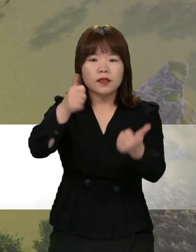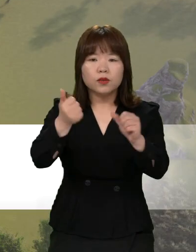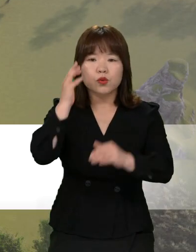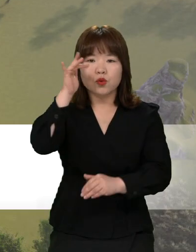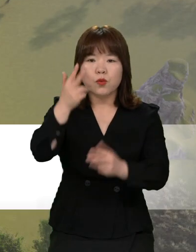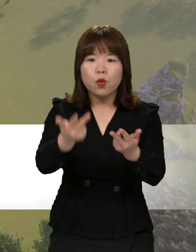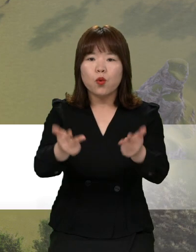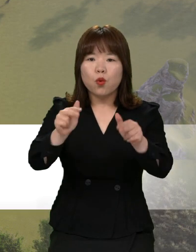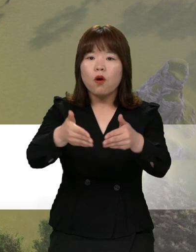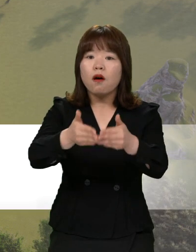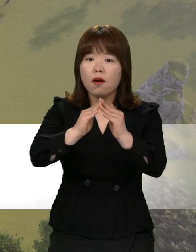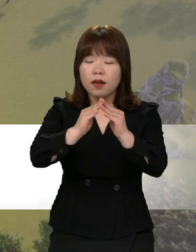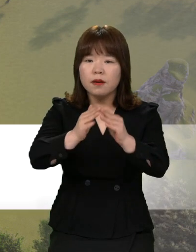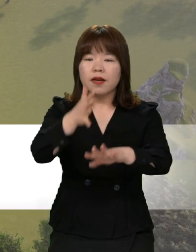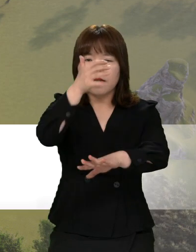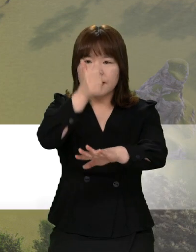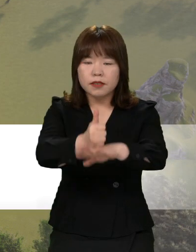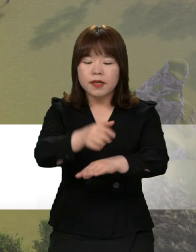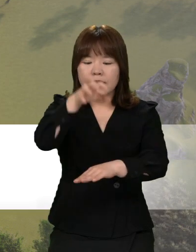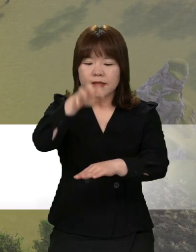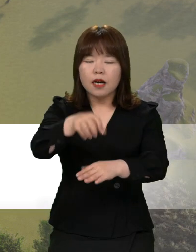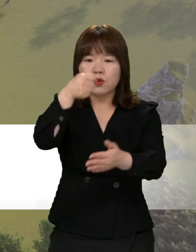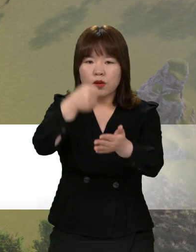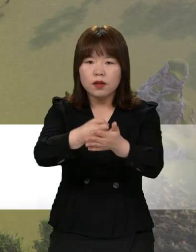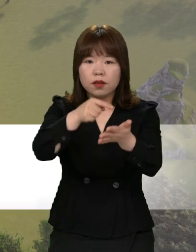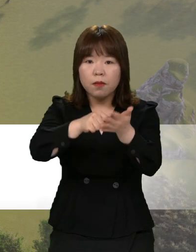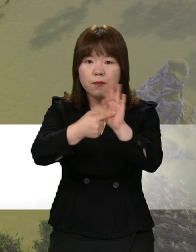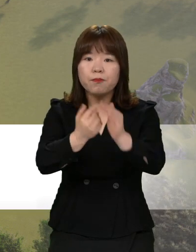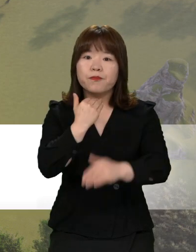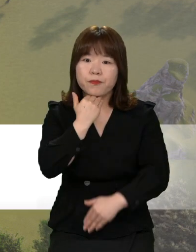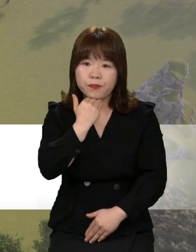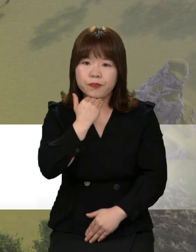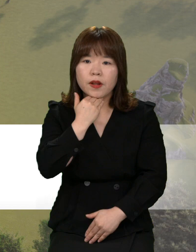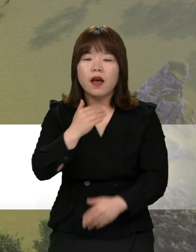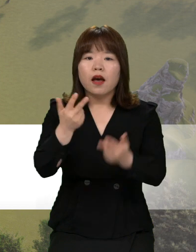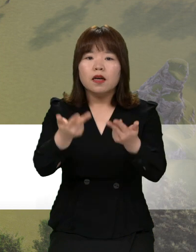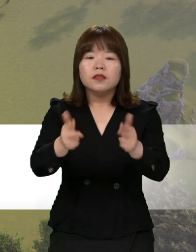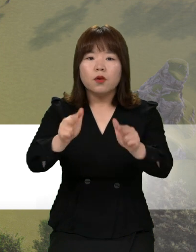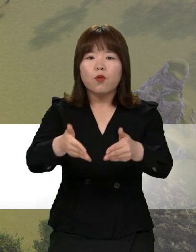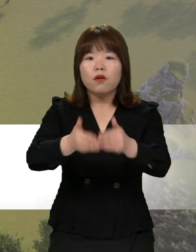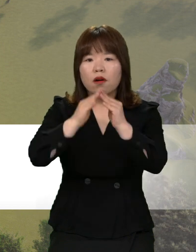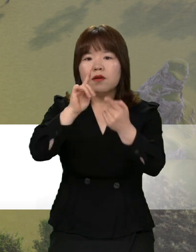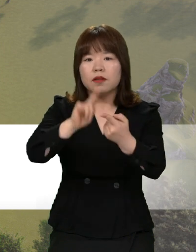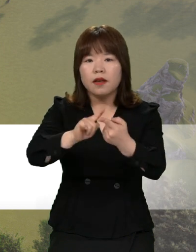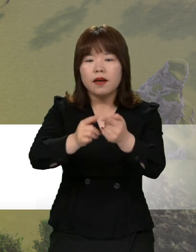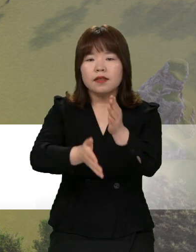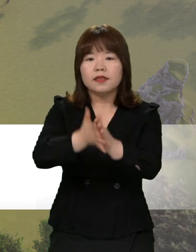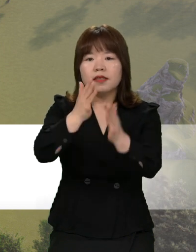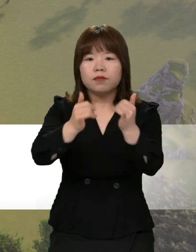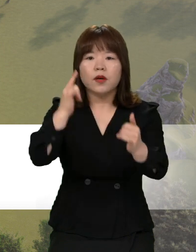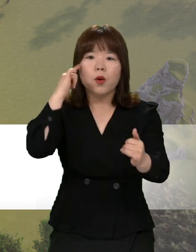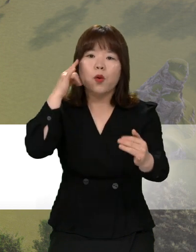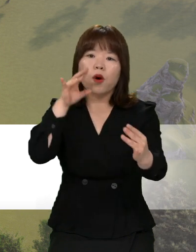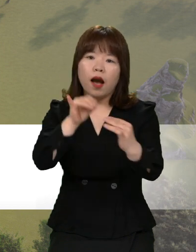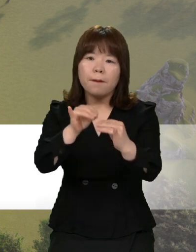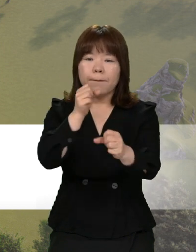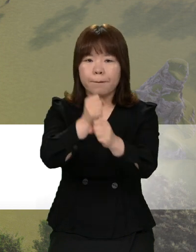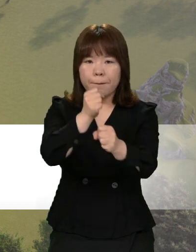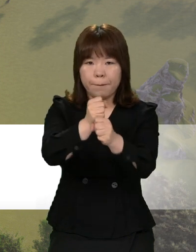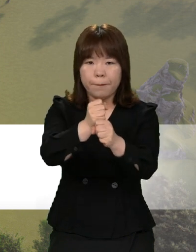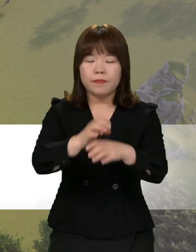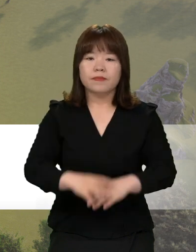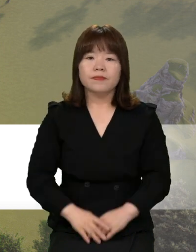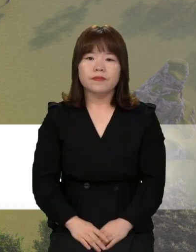포항시 추모공원 건립이 최종 부지 선정을 남겨두고 있는 가운데 시는 추모공원 건립에 대한 시민 공감대